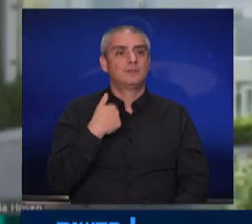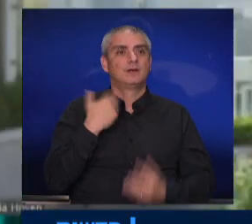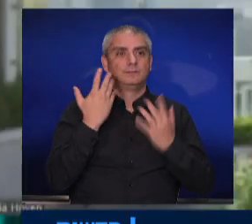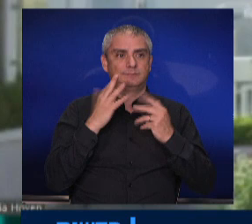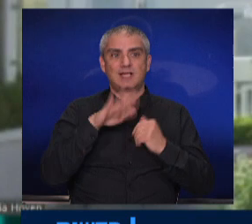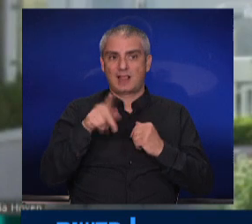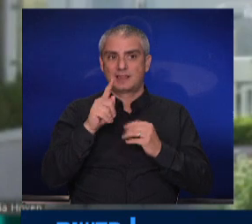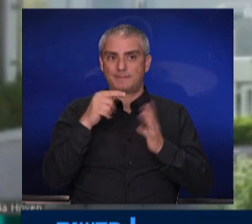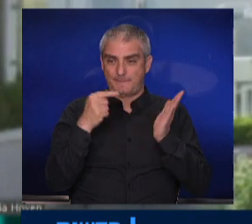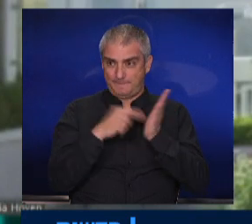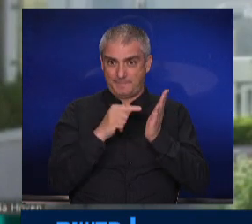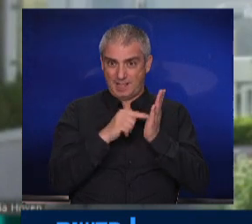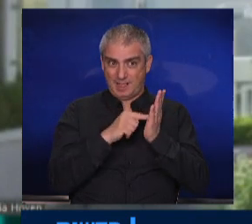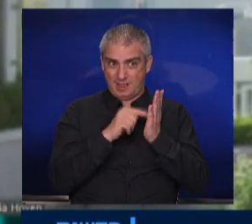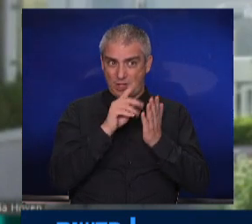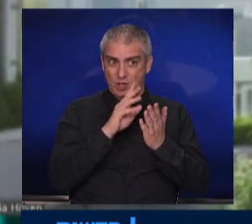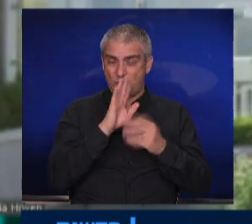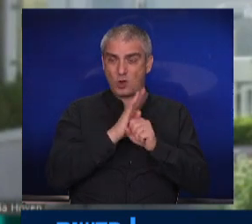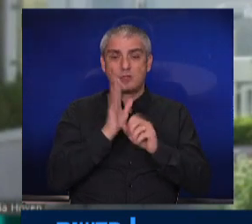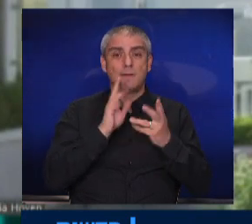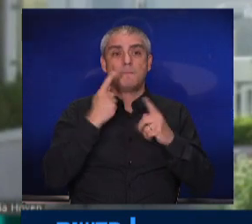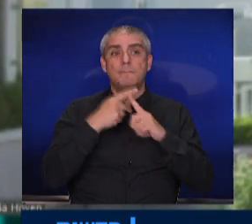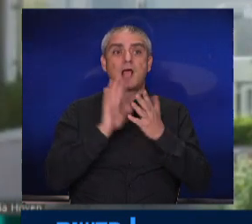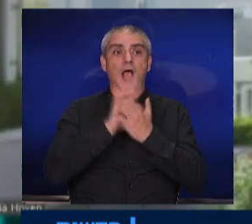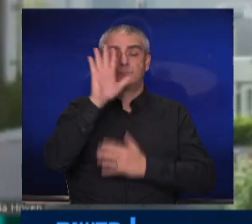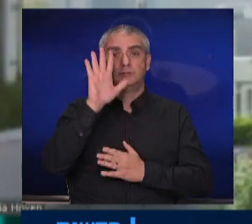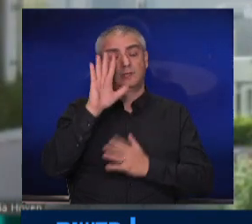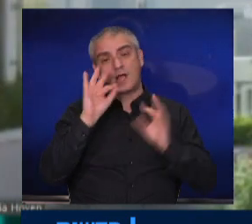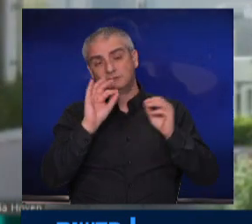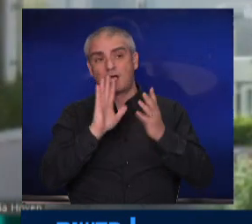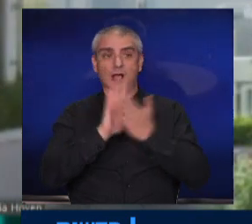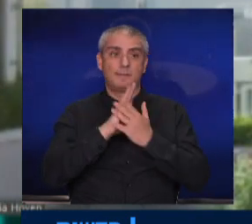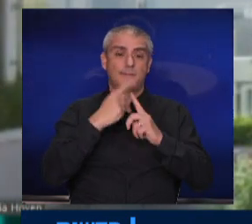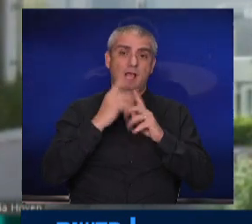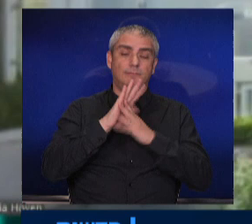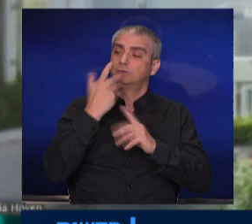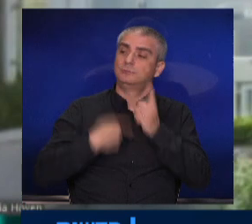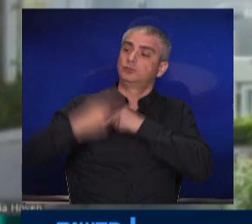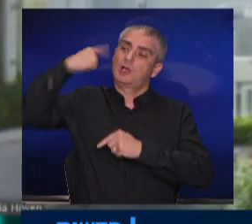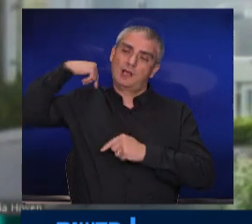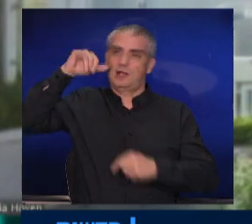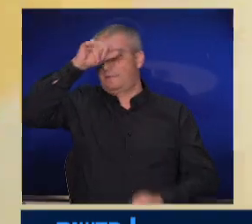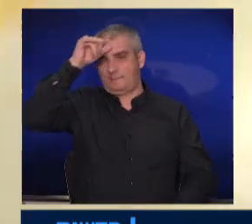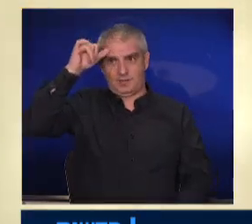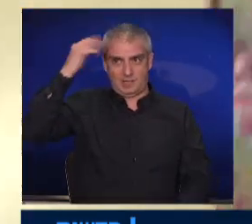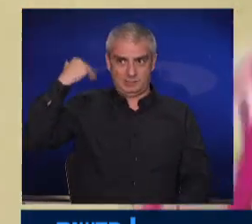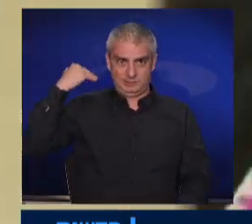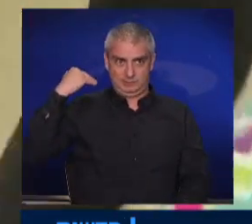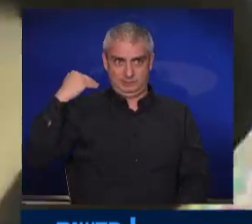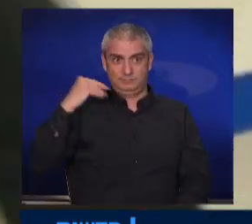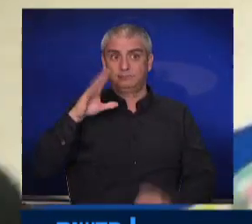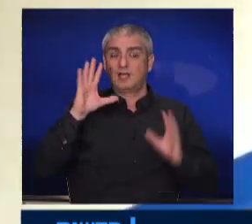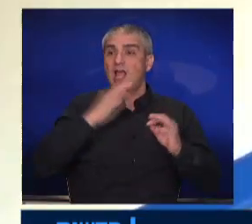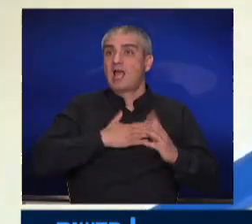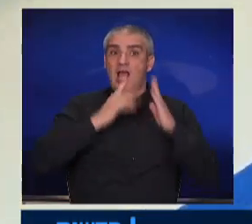to 15 times the number of children admitted to our hospital with COVID than we did this summer. בערב חג